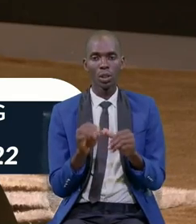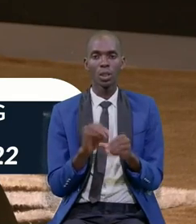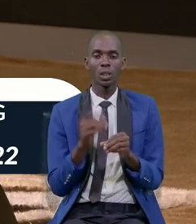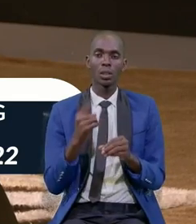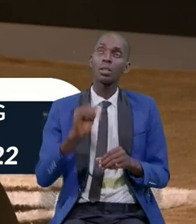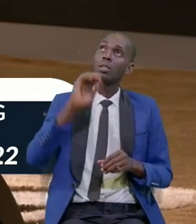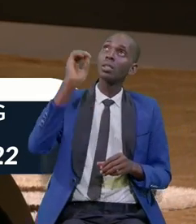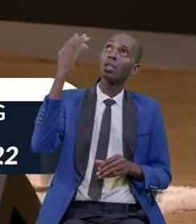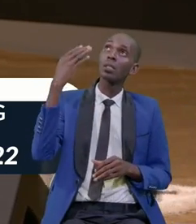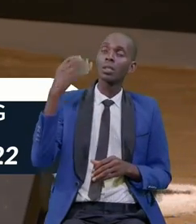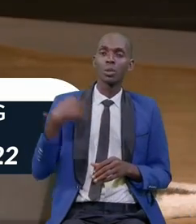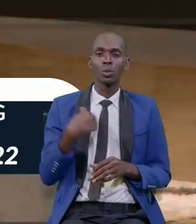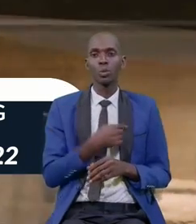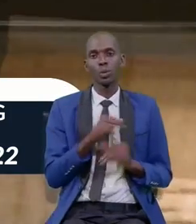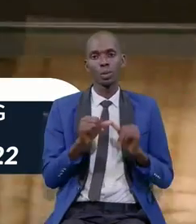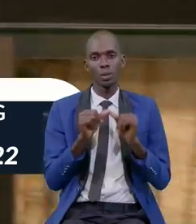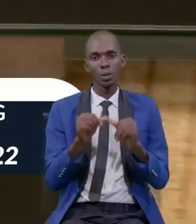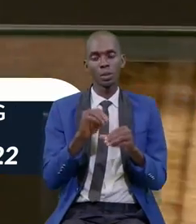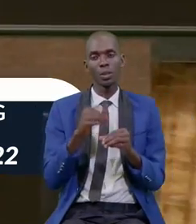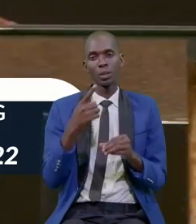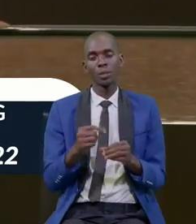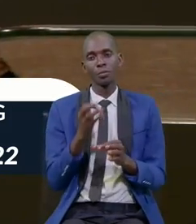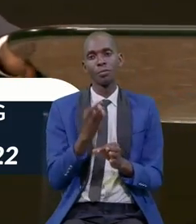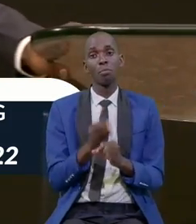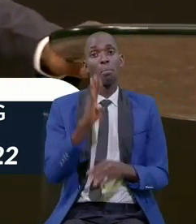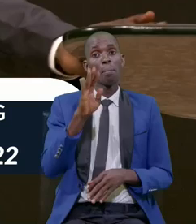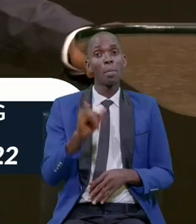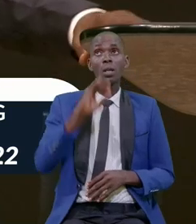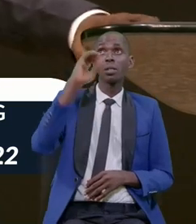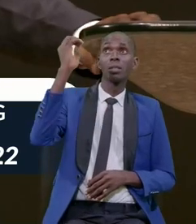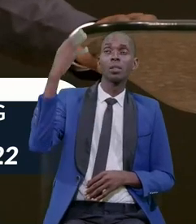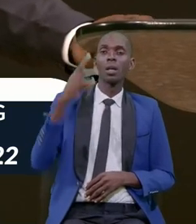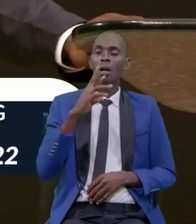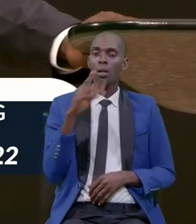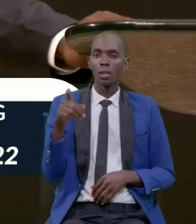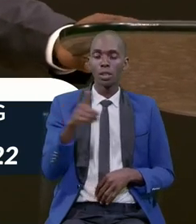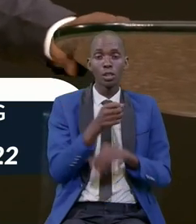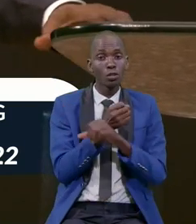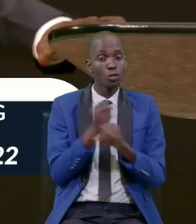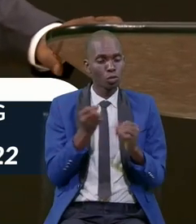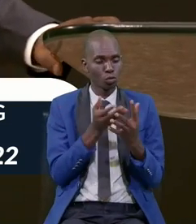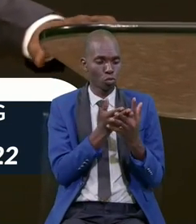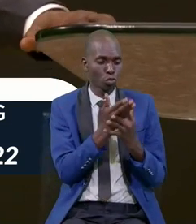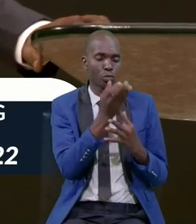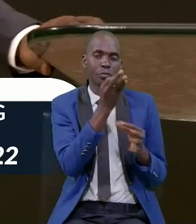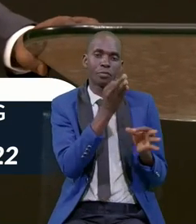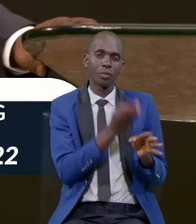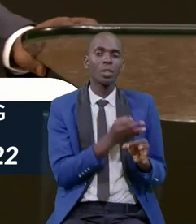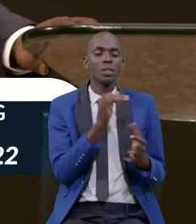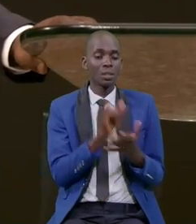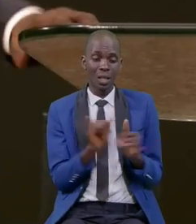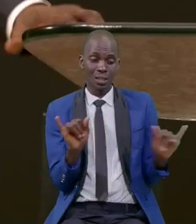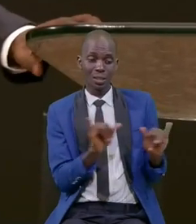Nous continuons dans la grâce et dans la foi. Ce n'est pas la grâce que vous êtes sauvé au moyen de la foi. La